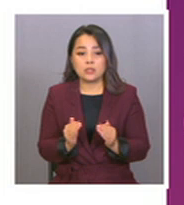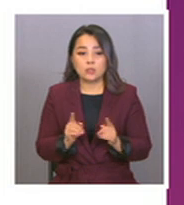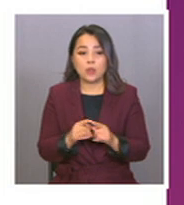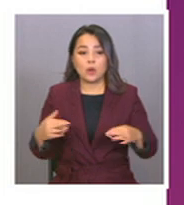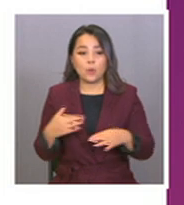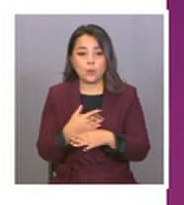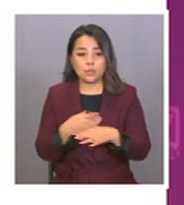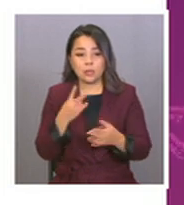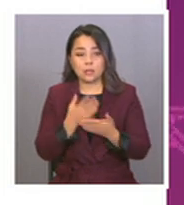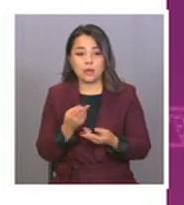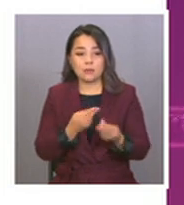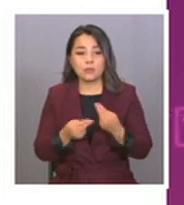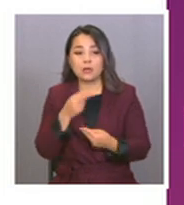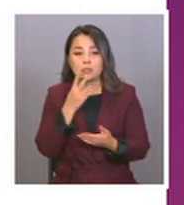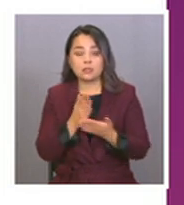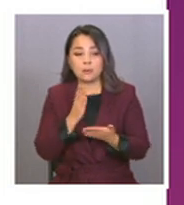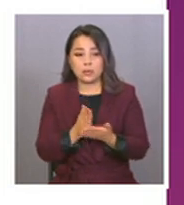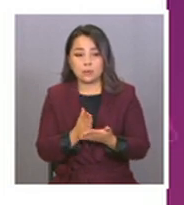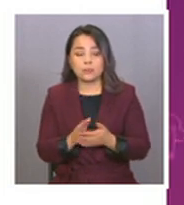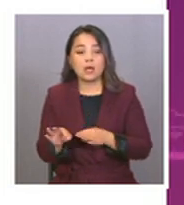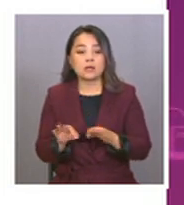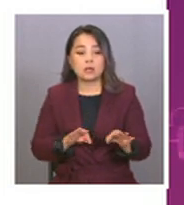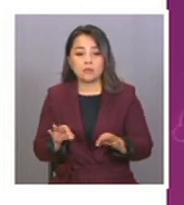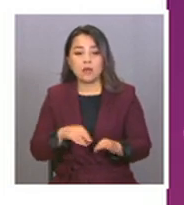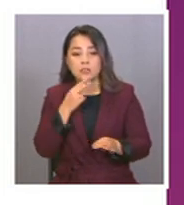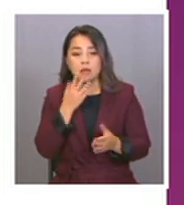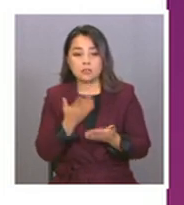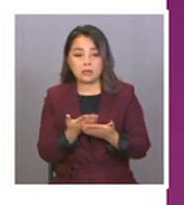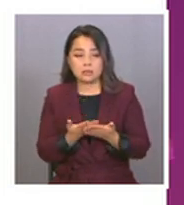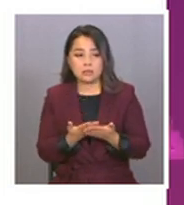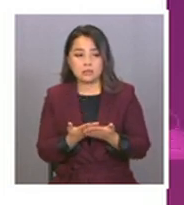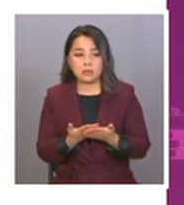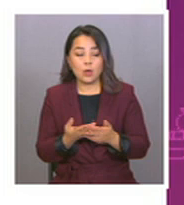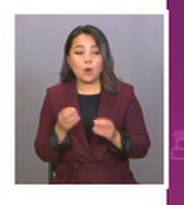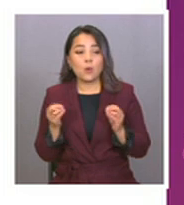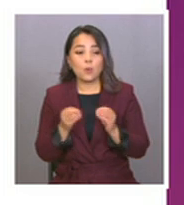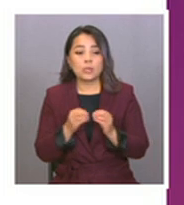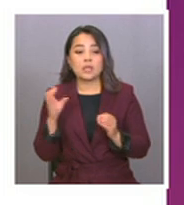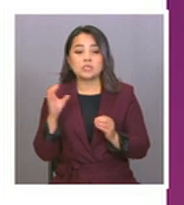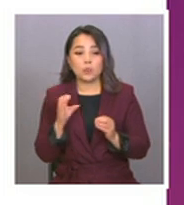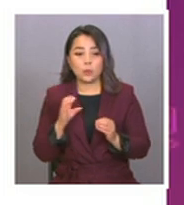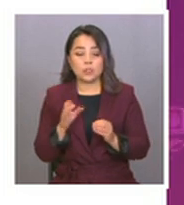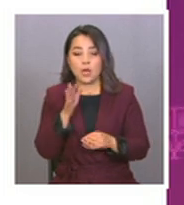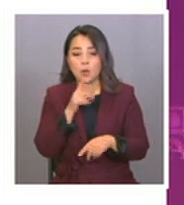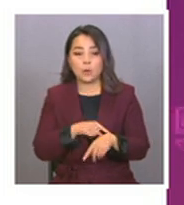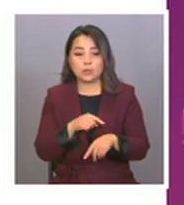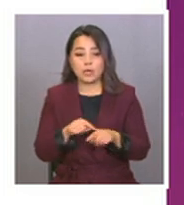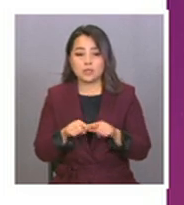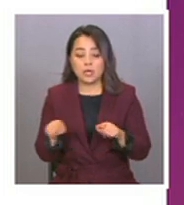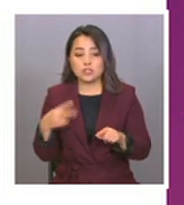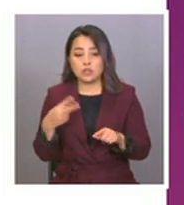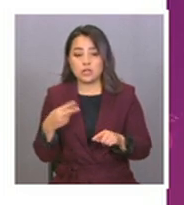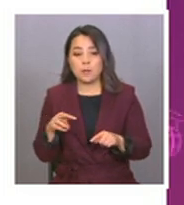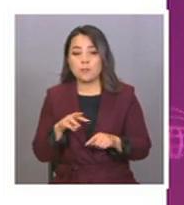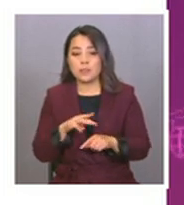берілген графикті қарастырайық. Графикке назар аударыңыздар. 10 секунд уақыттың ішінде 20 метр